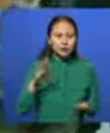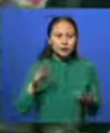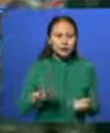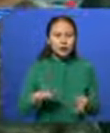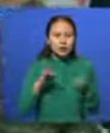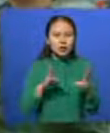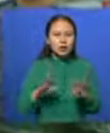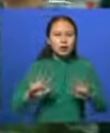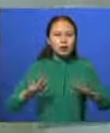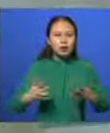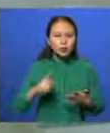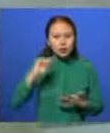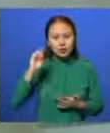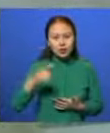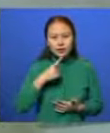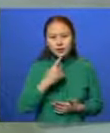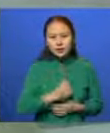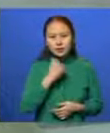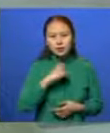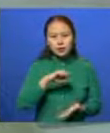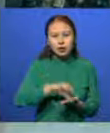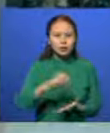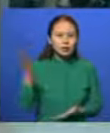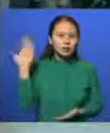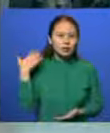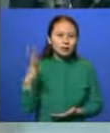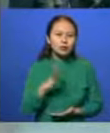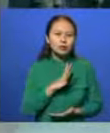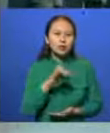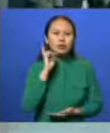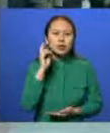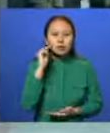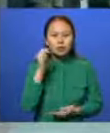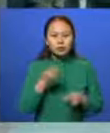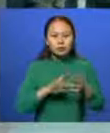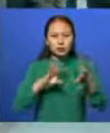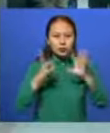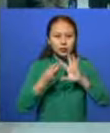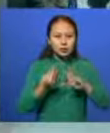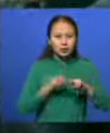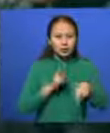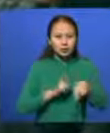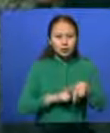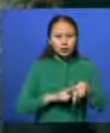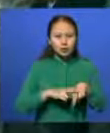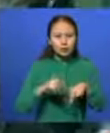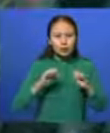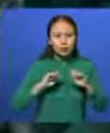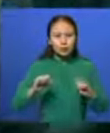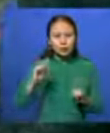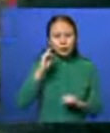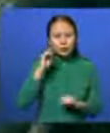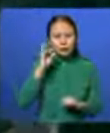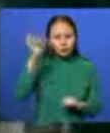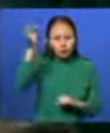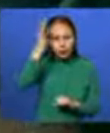залалын жою шараларына, локальды соғыстар мен әскери қақтығыстарға қатысқан ардагерлер ұрыс даласында шейіт кеткен жауынгерлерді еске алды.